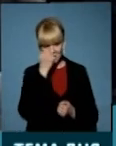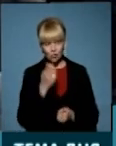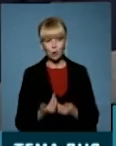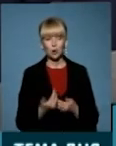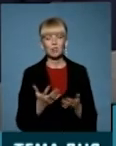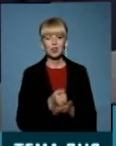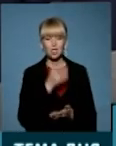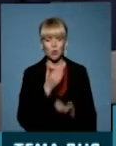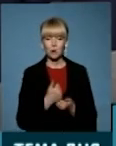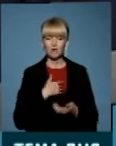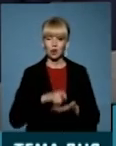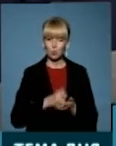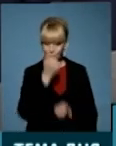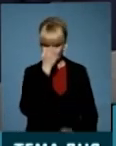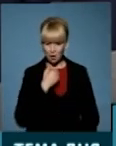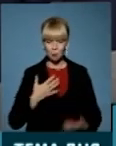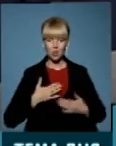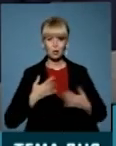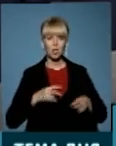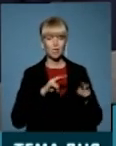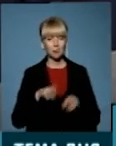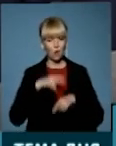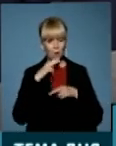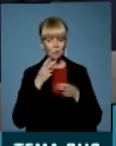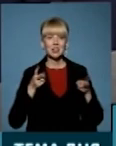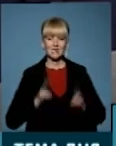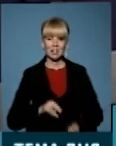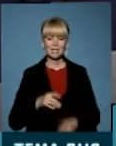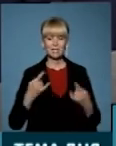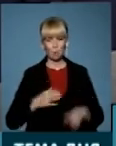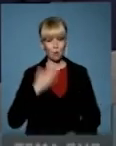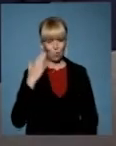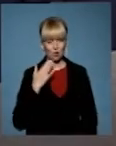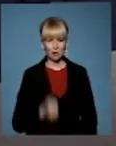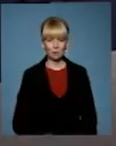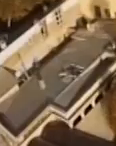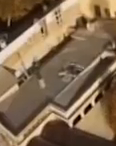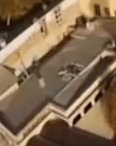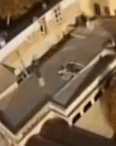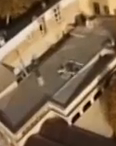зайшли час прийти до нас до студії. Також дякую нашим глядачам за увагу і залишайтесь на телеканалі «Буковина».